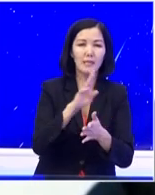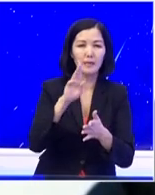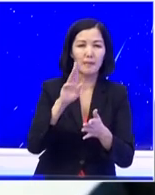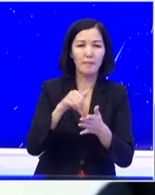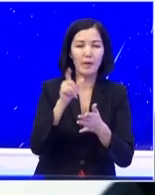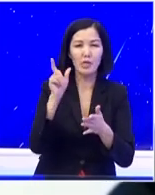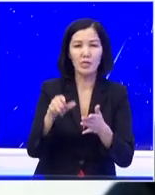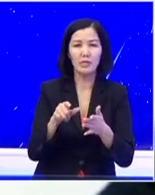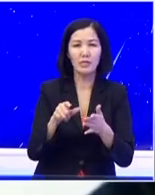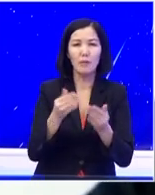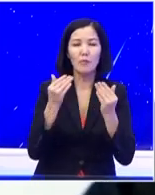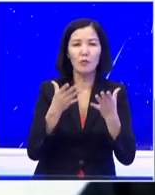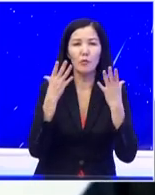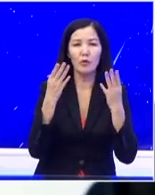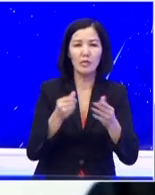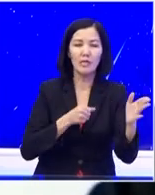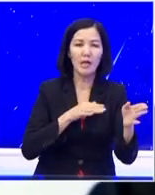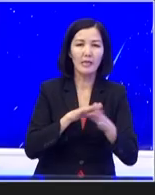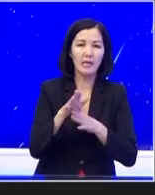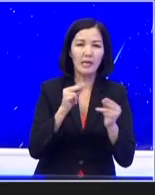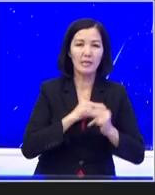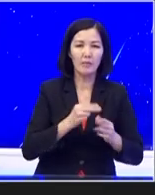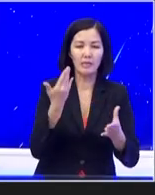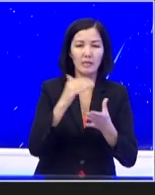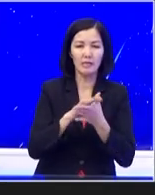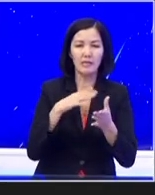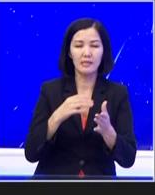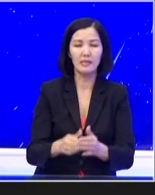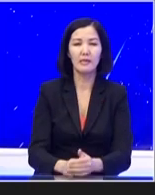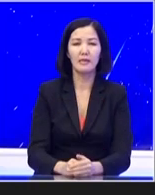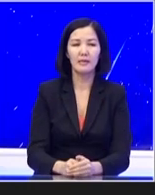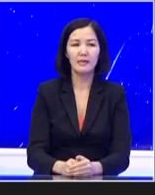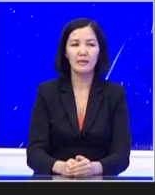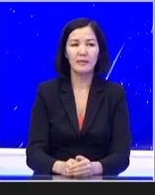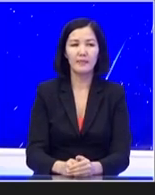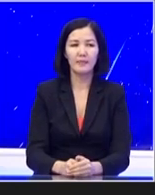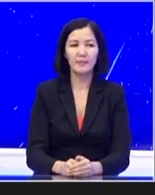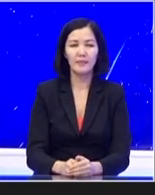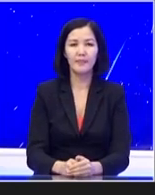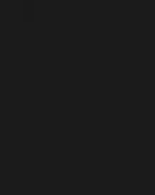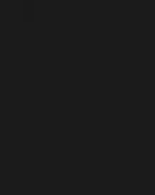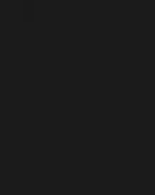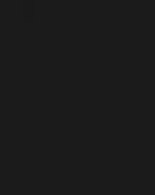басшы деп бағалап, бүгінге дейін атқарылған еңбектерін таныстырды.